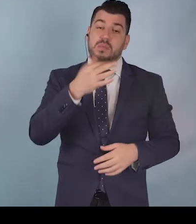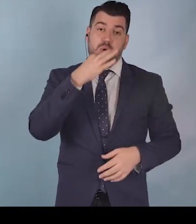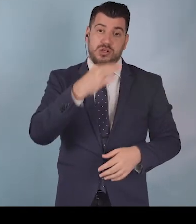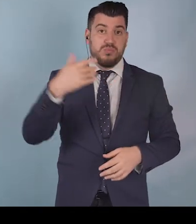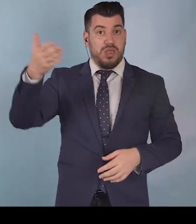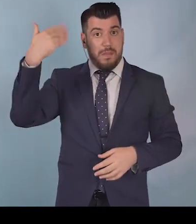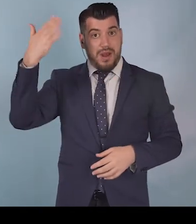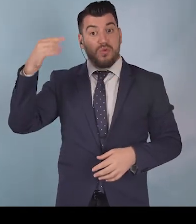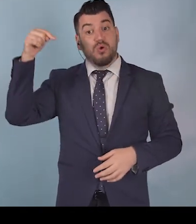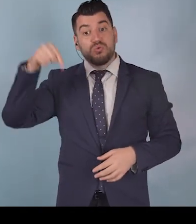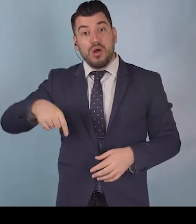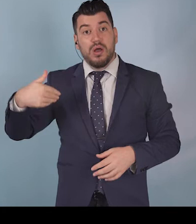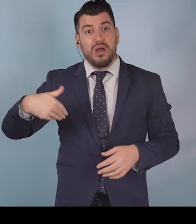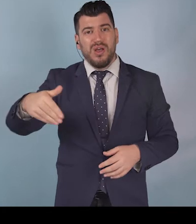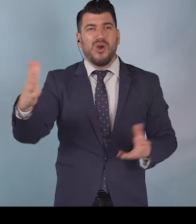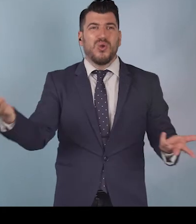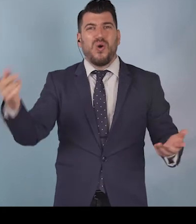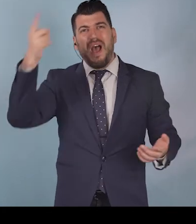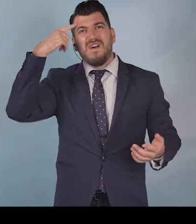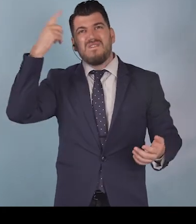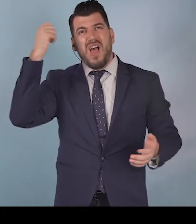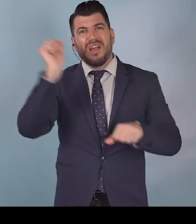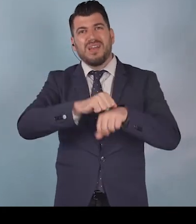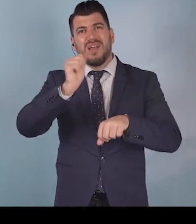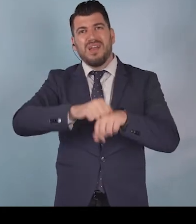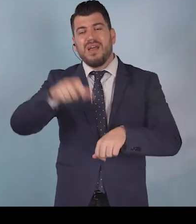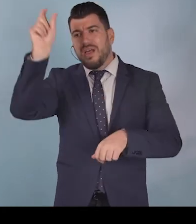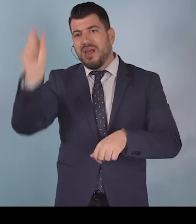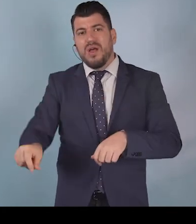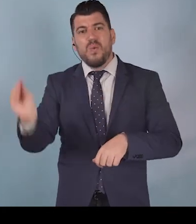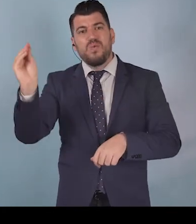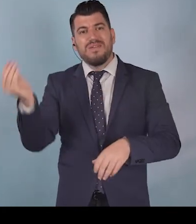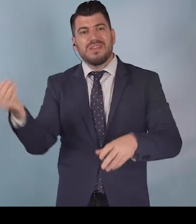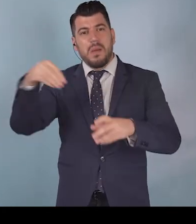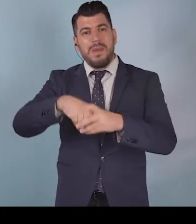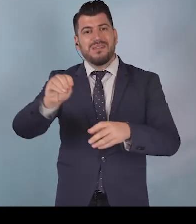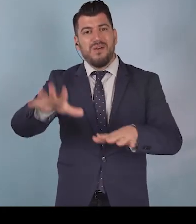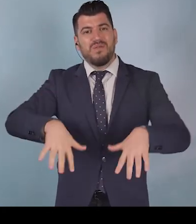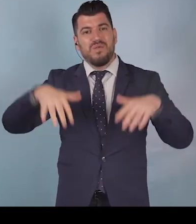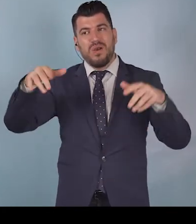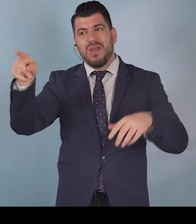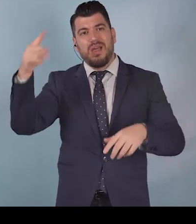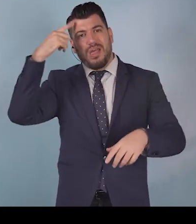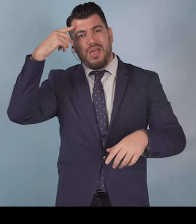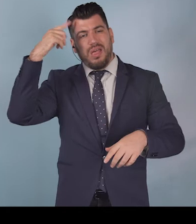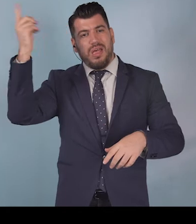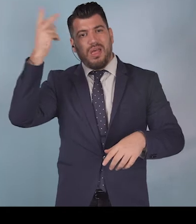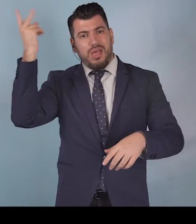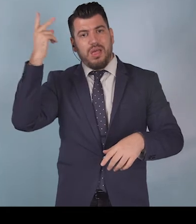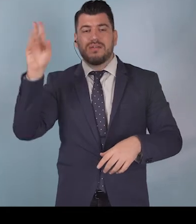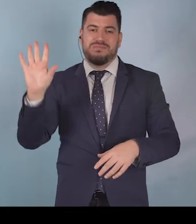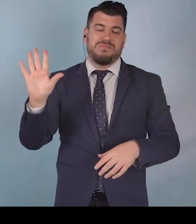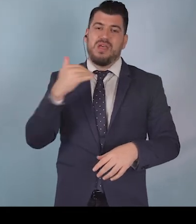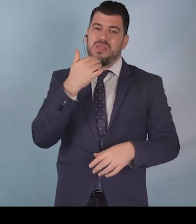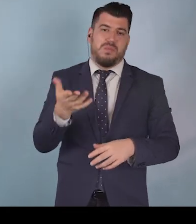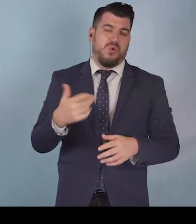έκφρασης. Αυτή τη στιγμή, από εδώ και πέρα, δεν μπορώ να σας αναφερθώ στο παρελθόν, ούτε μπορώ να πάω στο τι μπορεί να λέει ο οποιοσδήποτε βλαμμένος στη Βουλή των Ελλήνων